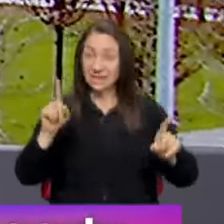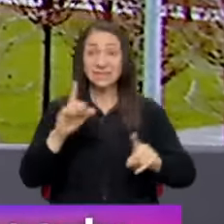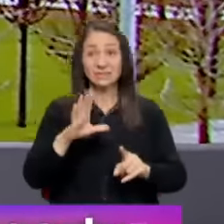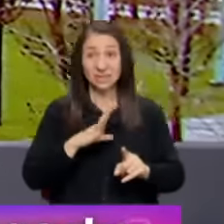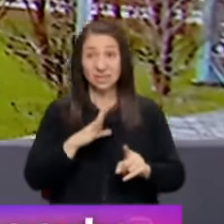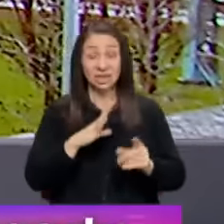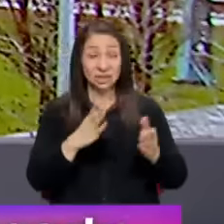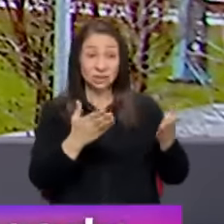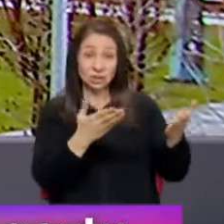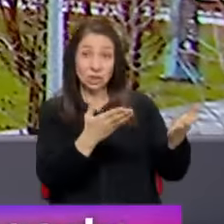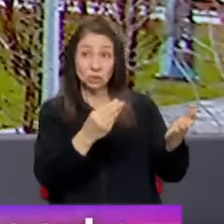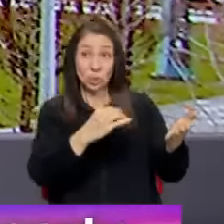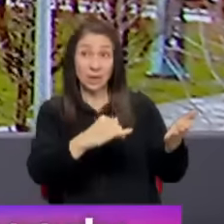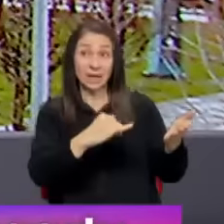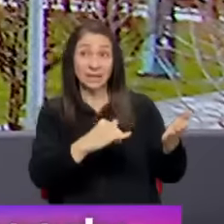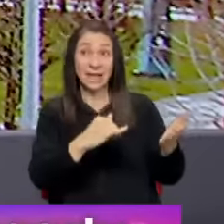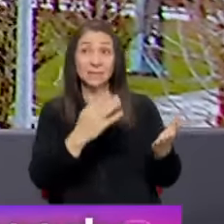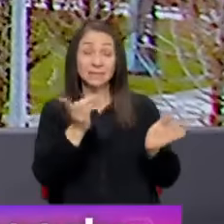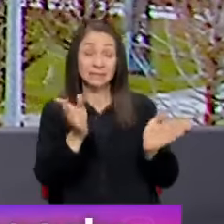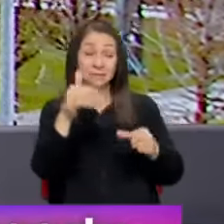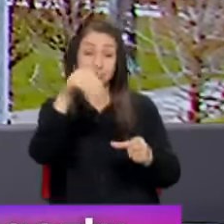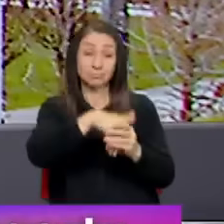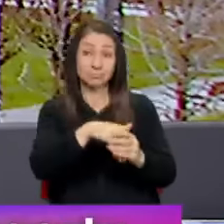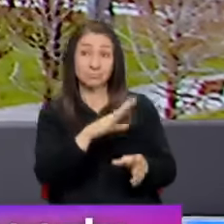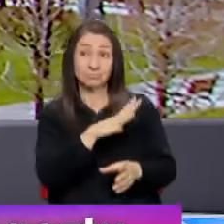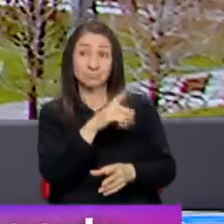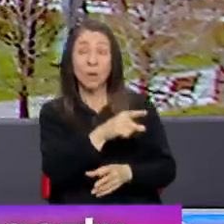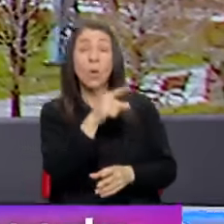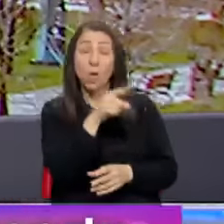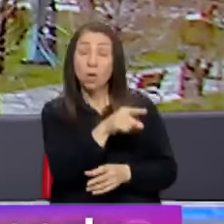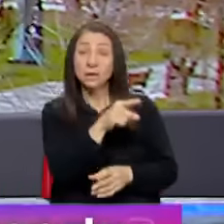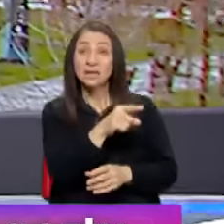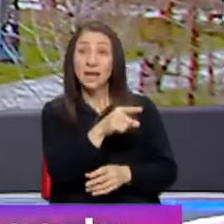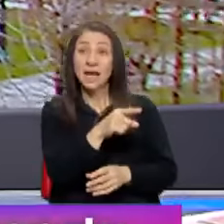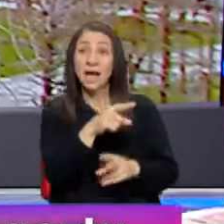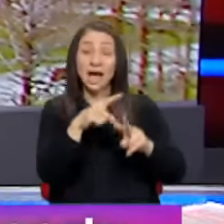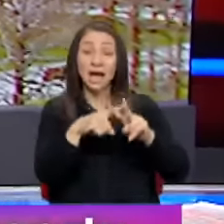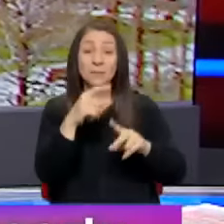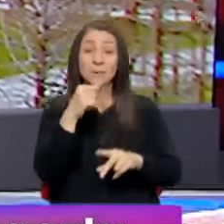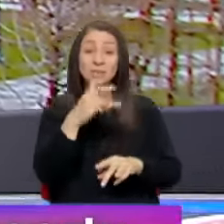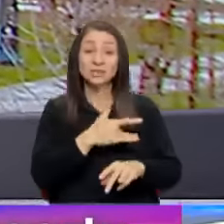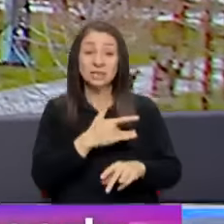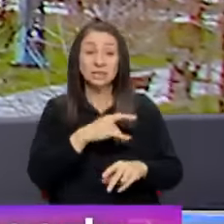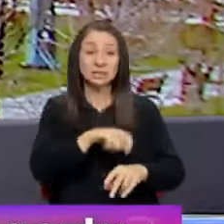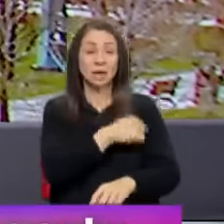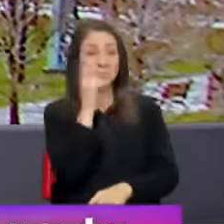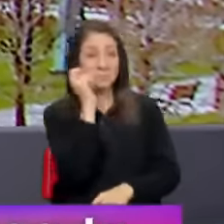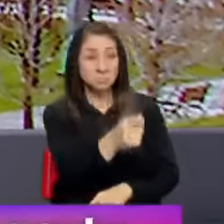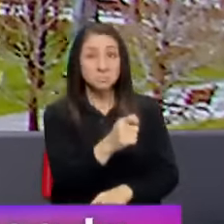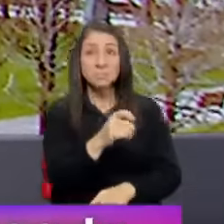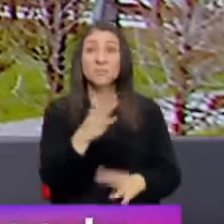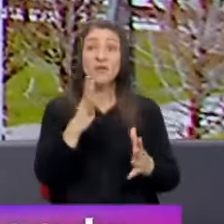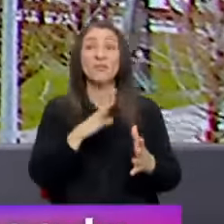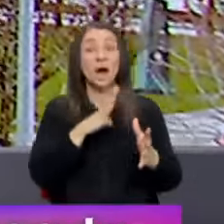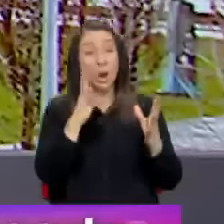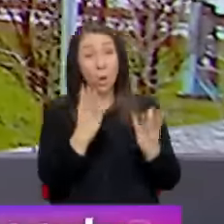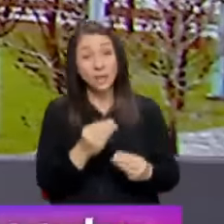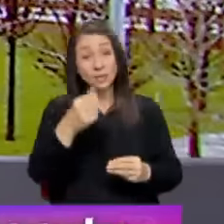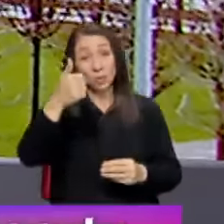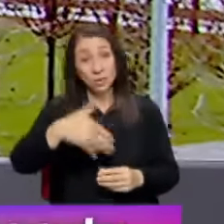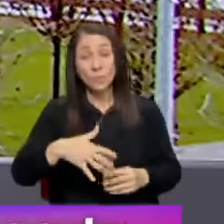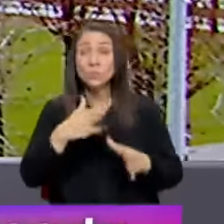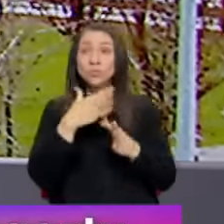varsa işte çok yakında bir sandık kurulacak. Orada da Ali Babacan'ın dediği gibi sarı kart gösterir misiniz ya da mevcut